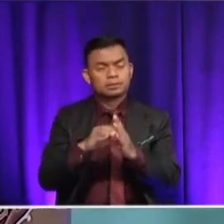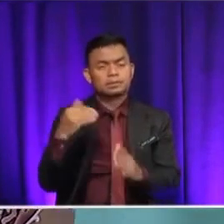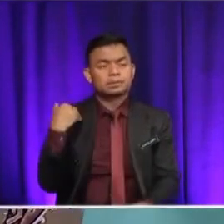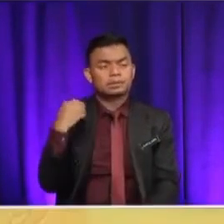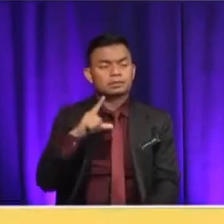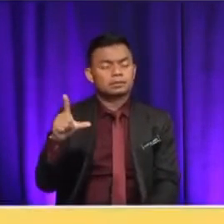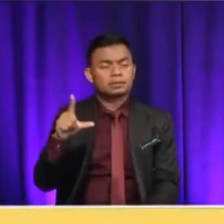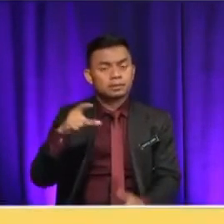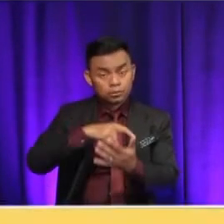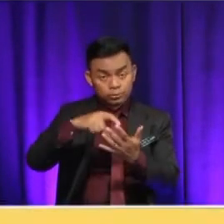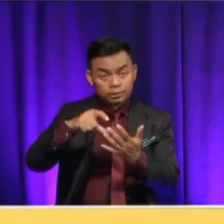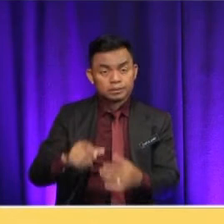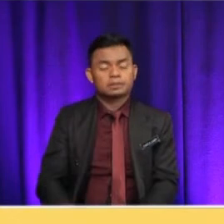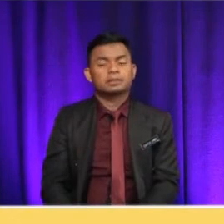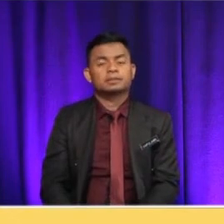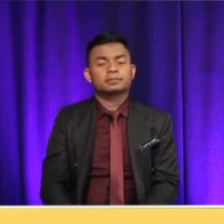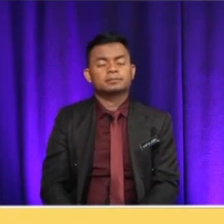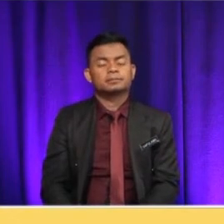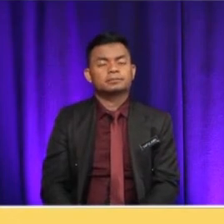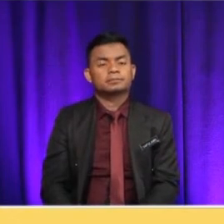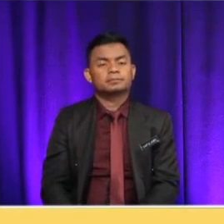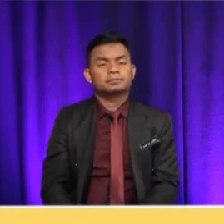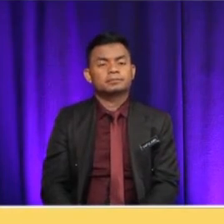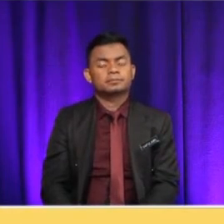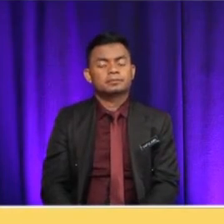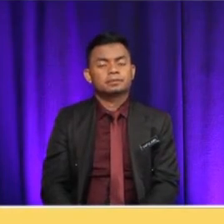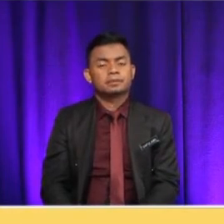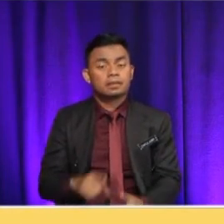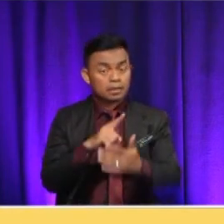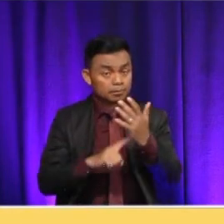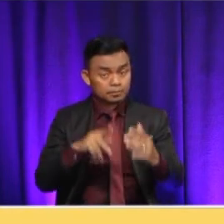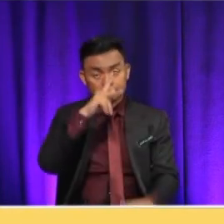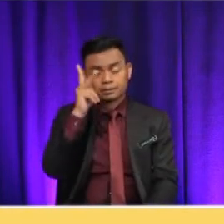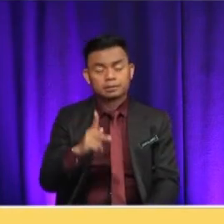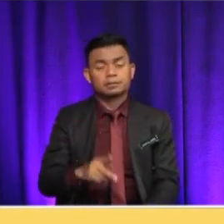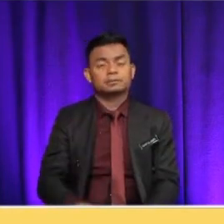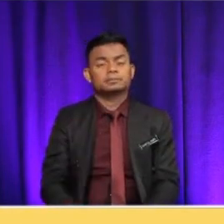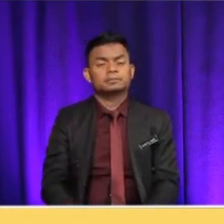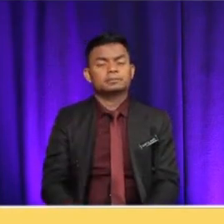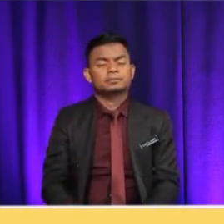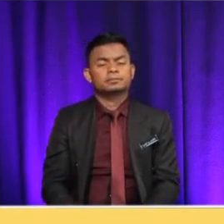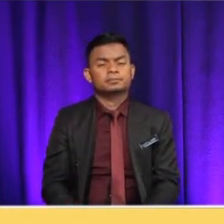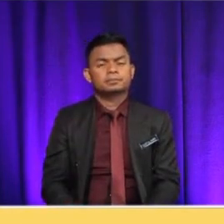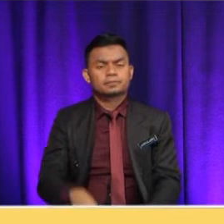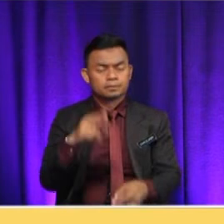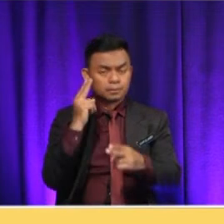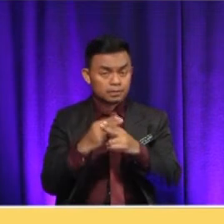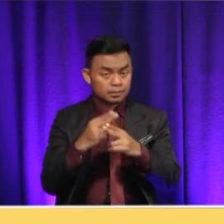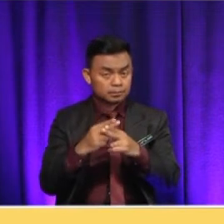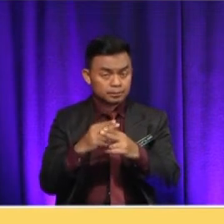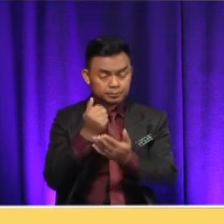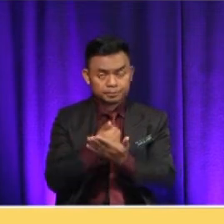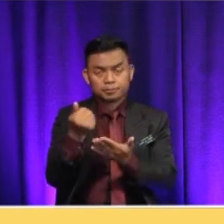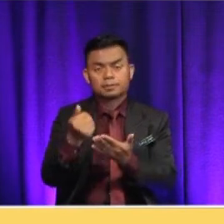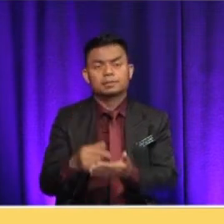perpaipan. Berdasarkan rajah, namakan simbol alat lekapan tersebut. Okey, soalan macam ni